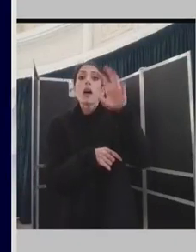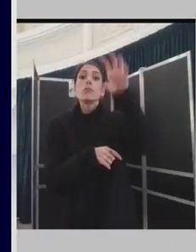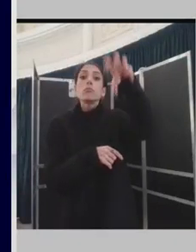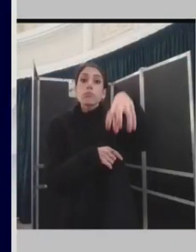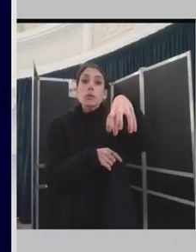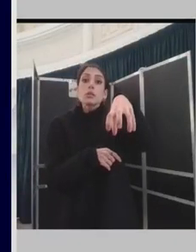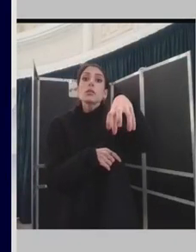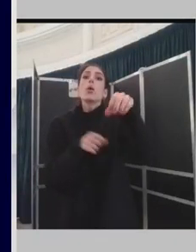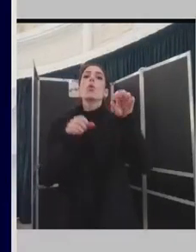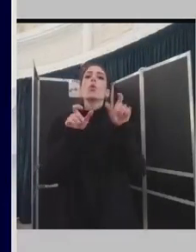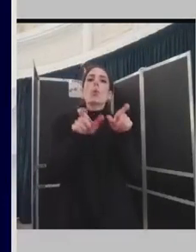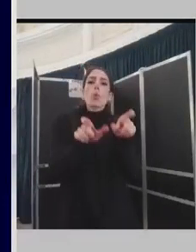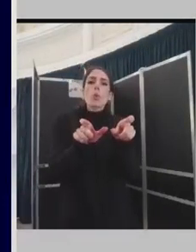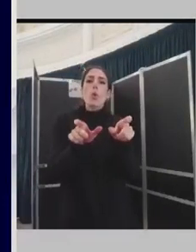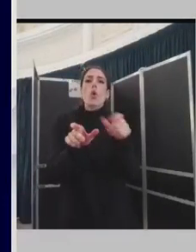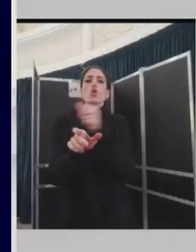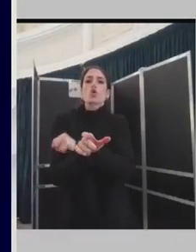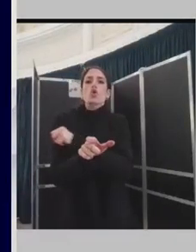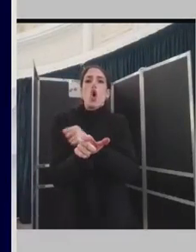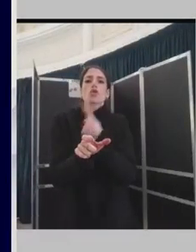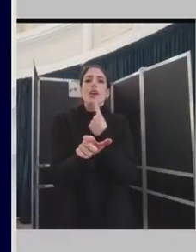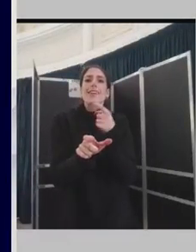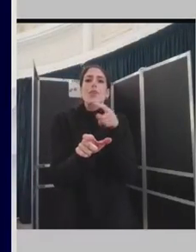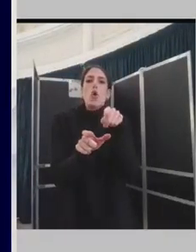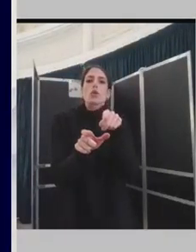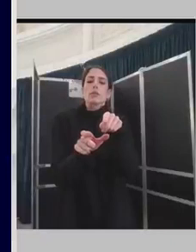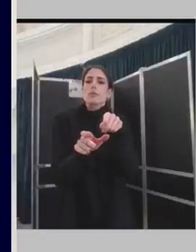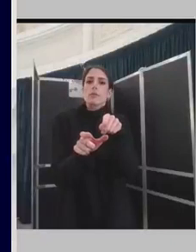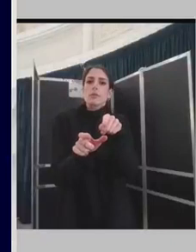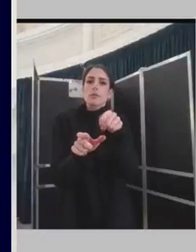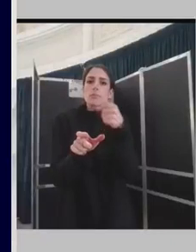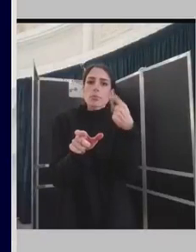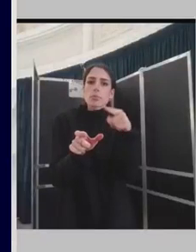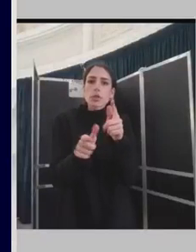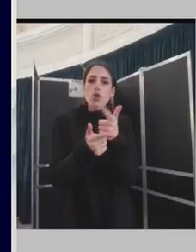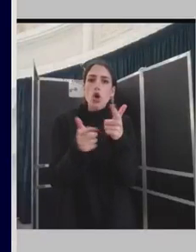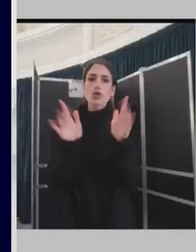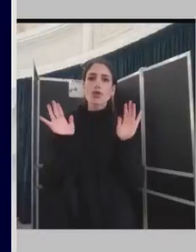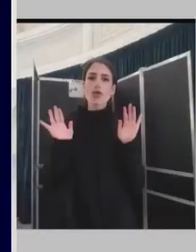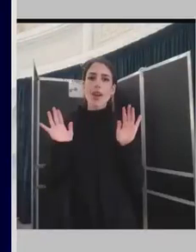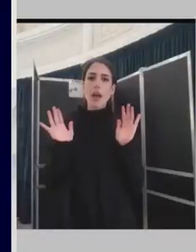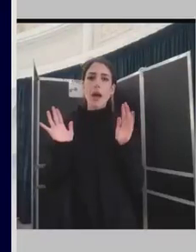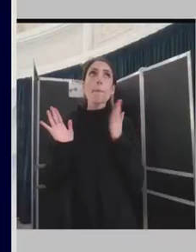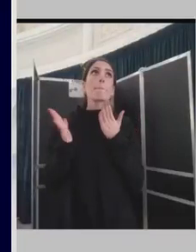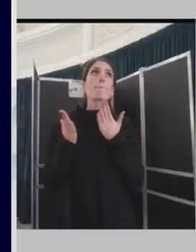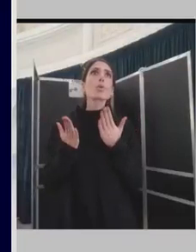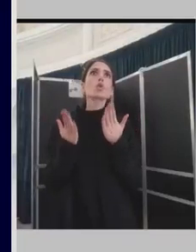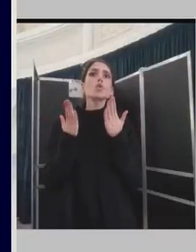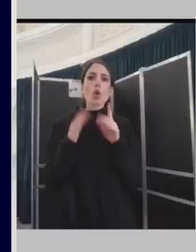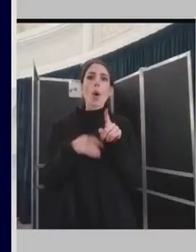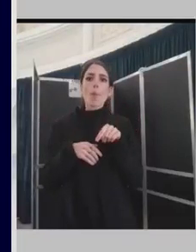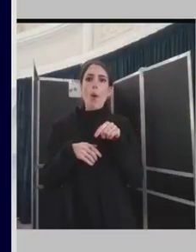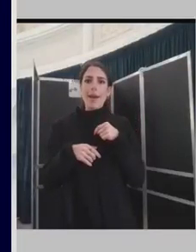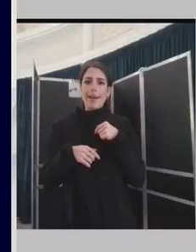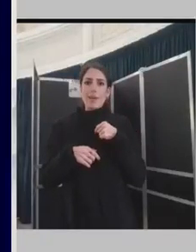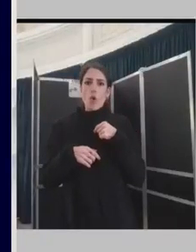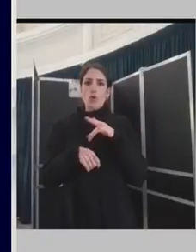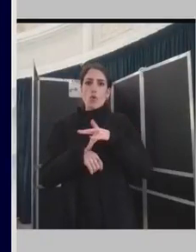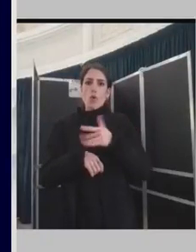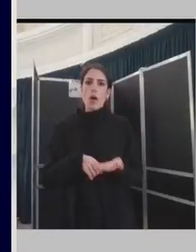cose assolutamente negative che purtroppo, nonostante il nostro intervento, non siamo riusciti a far,